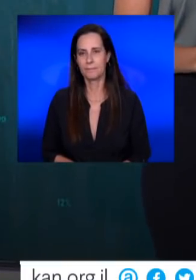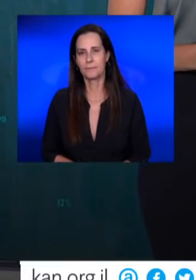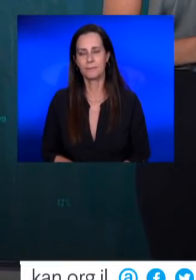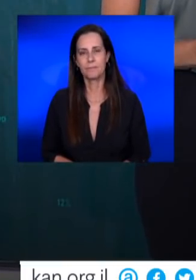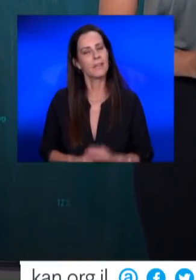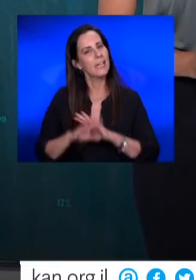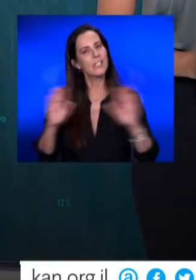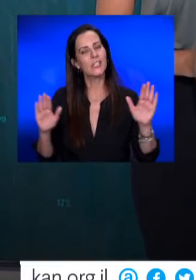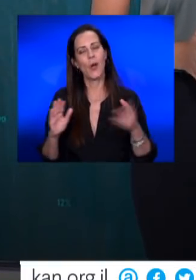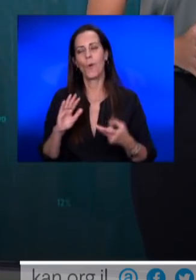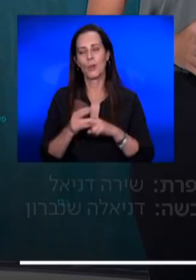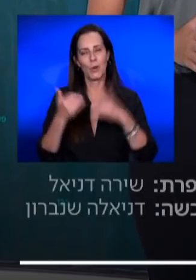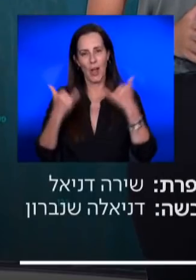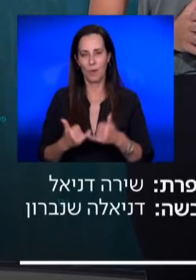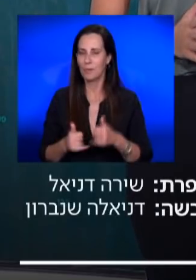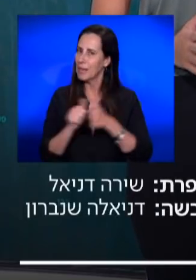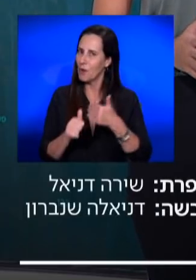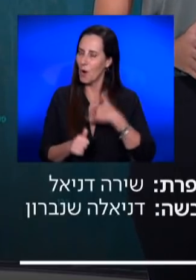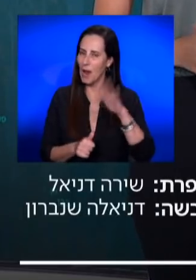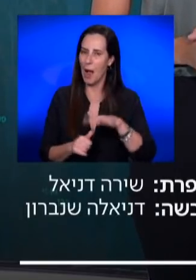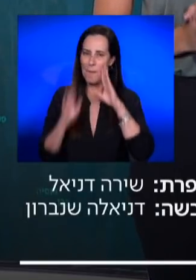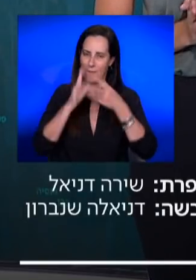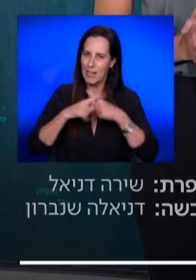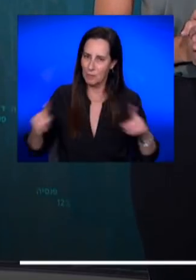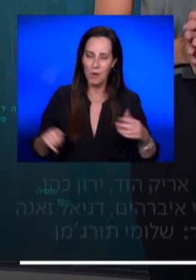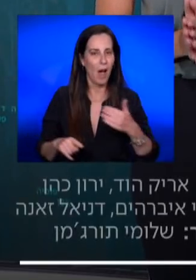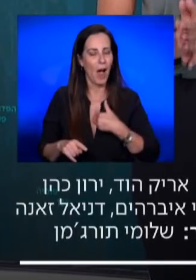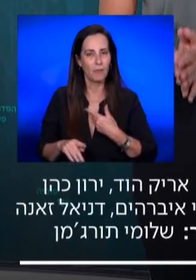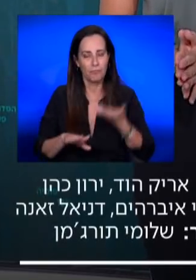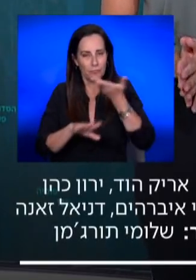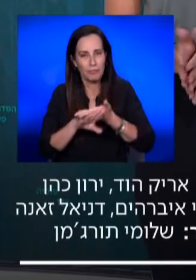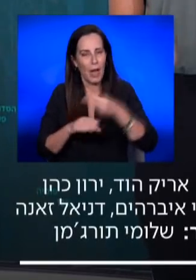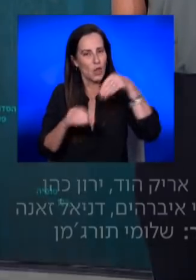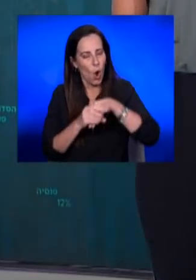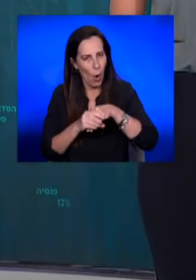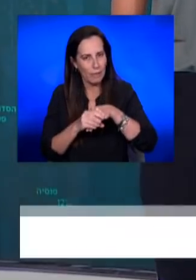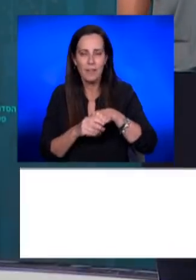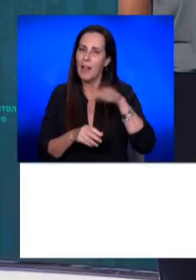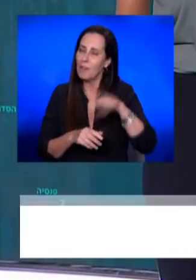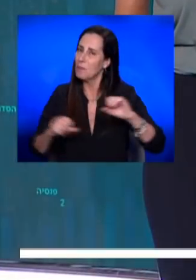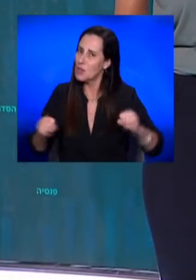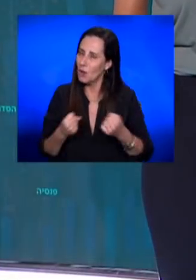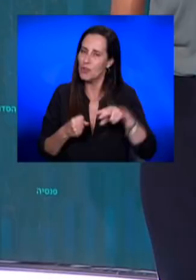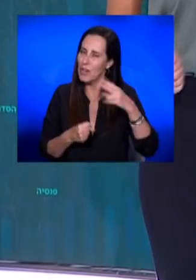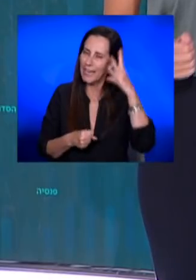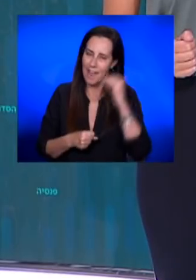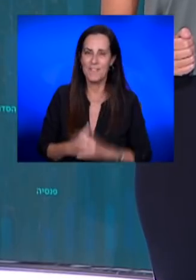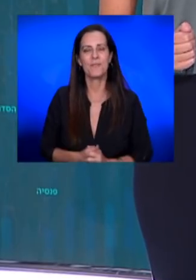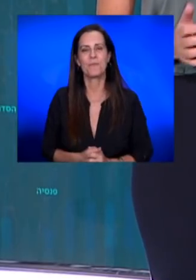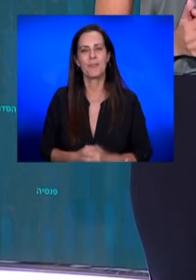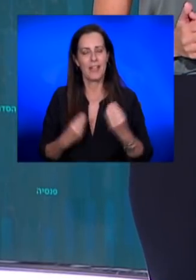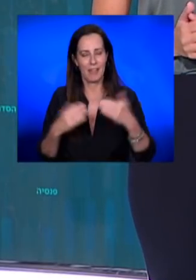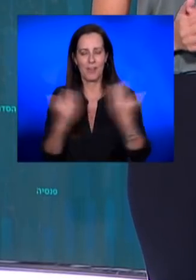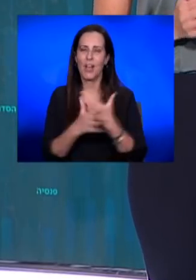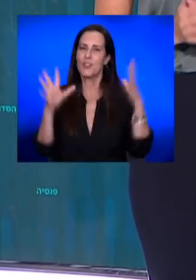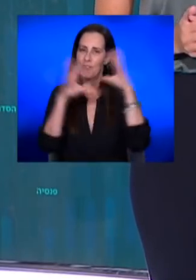עד כאן משחקי הכיס לערב, עקבו אחרינו ברשתות החברתיות, אנחנו מעלות לשם את התכנים מהתוכנית ומשתדלות שיהיה שם כיף. מיד